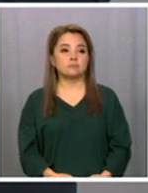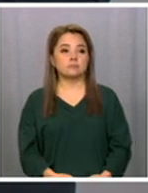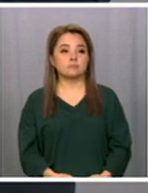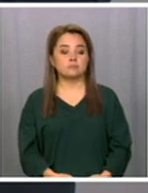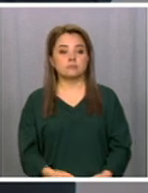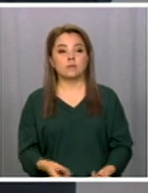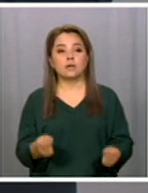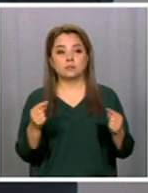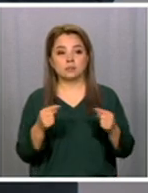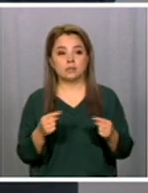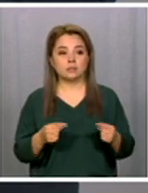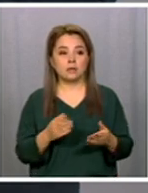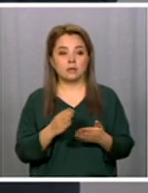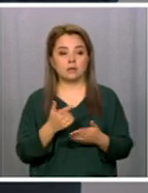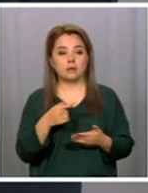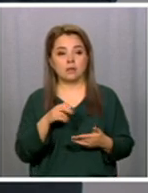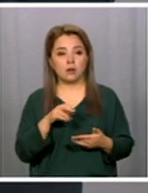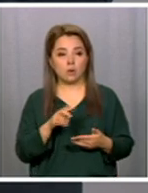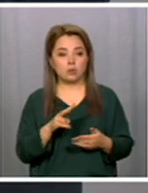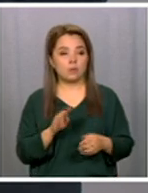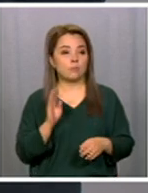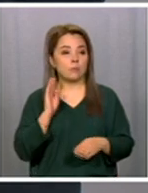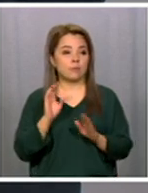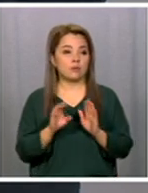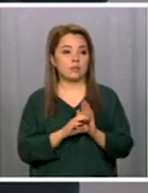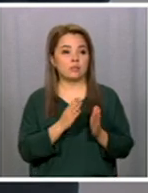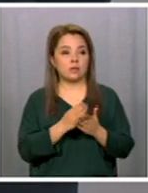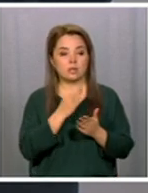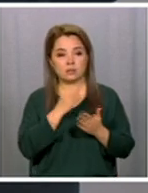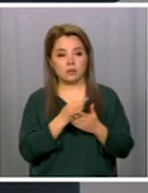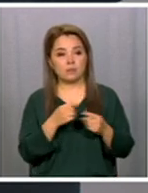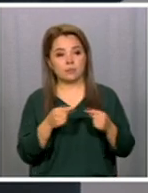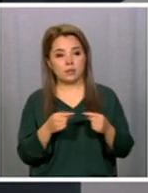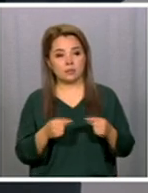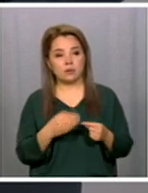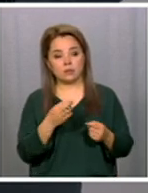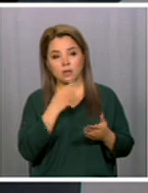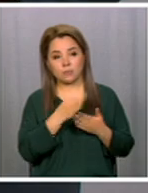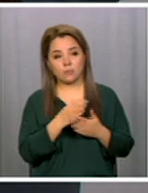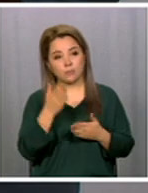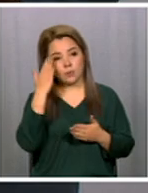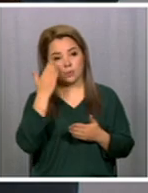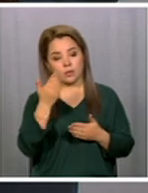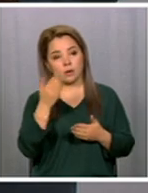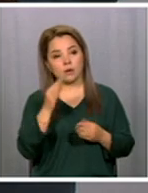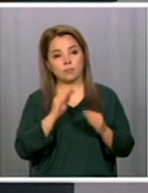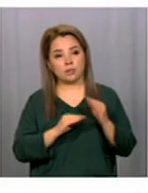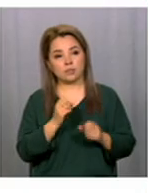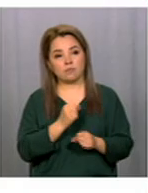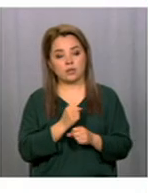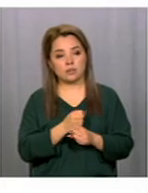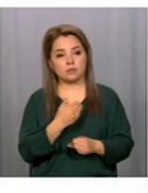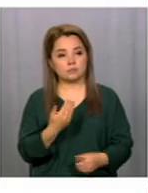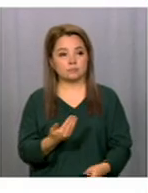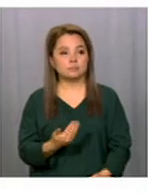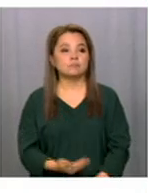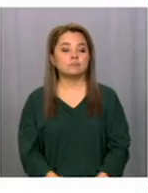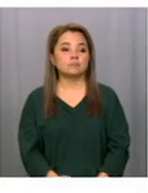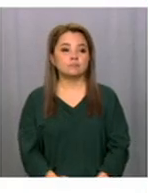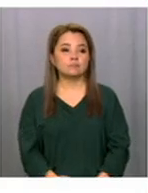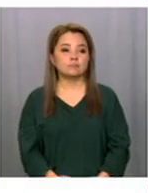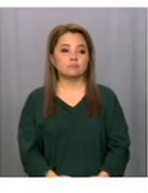Соотнесите глаголы в повелительном наклонении в соответствии с их способом образования.